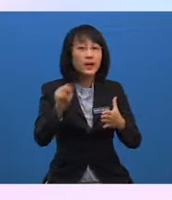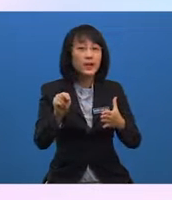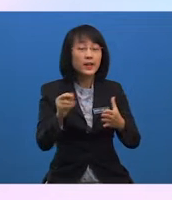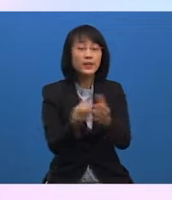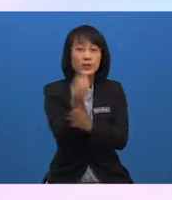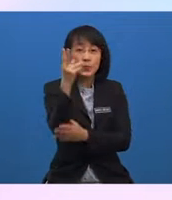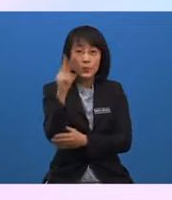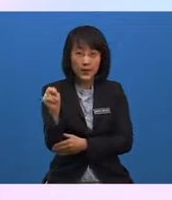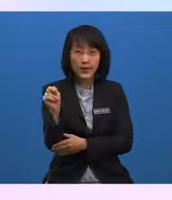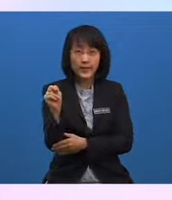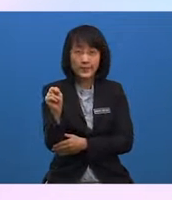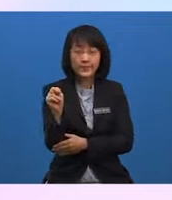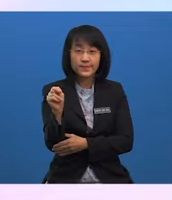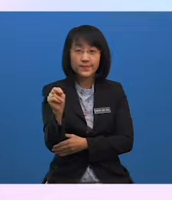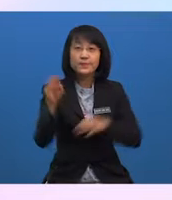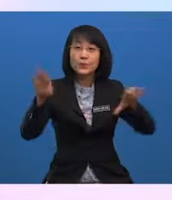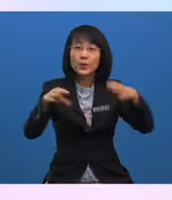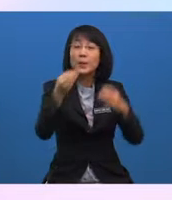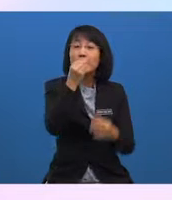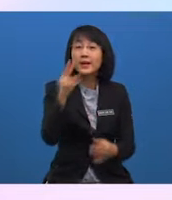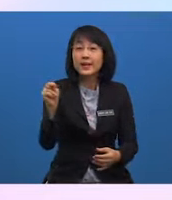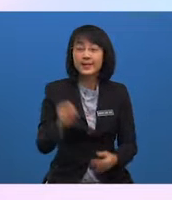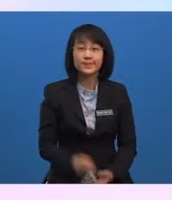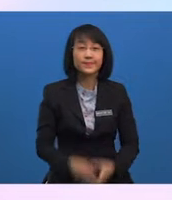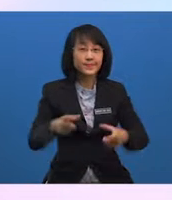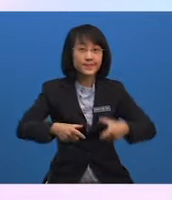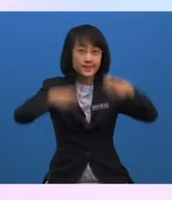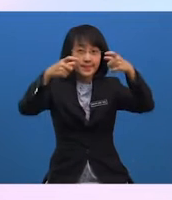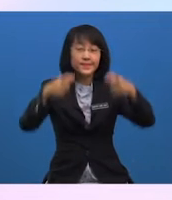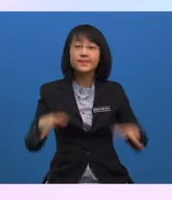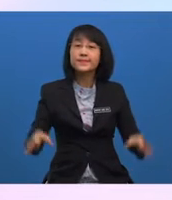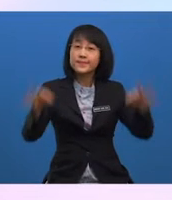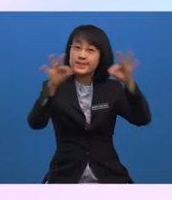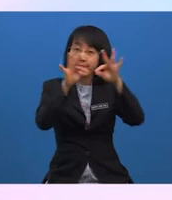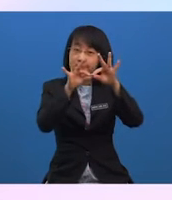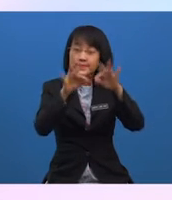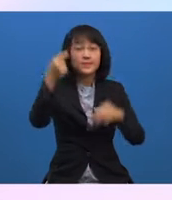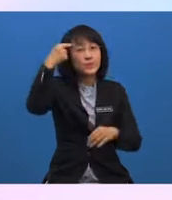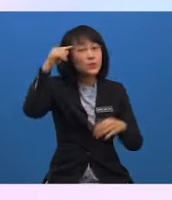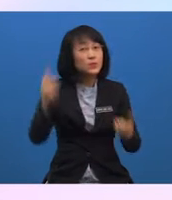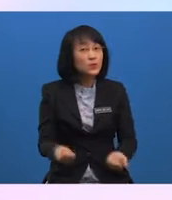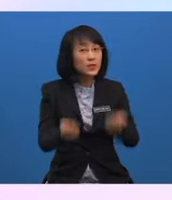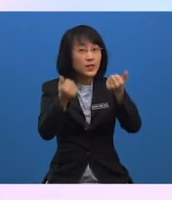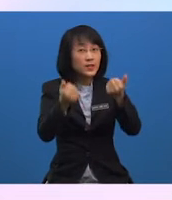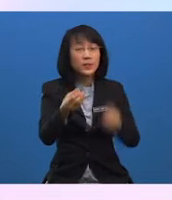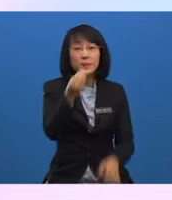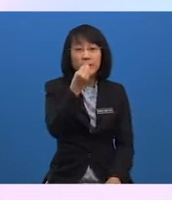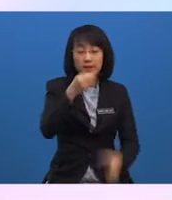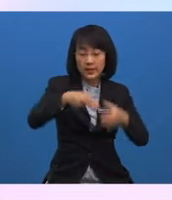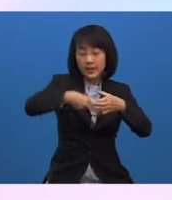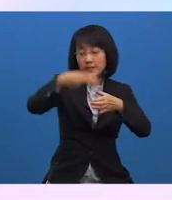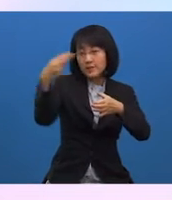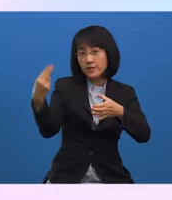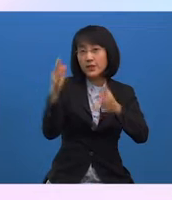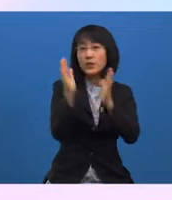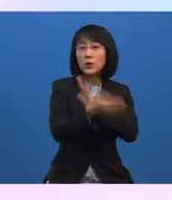digunakan untuk membuat makanan. Batang pula penting untuk mengangkut makanan yang dihasilkan oleh